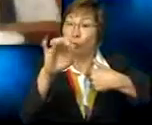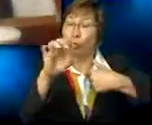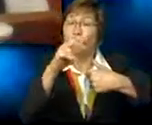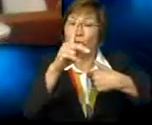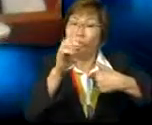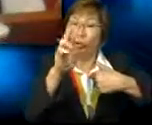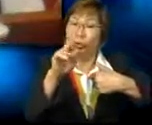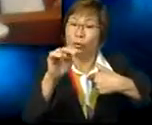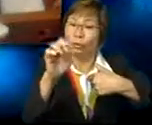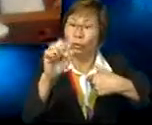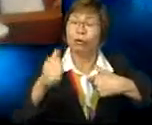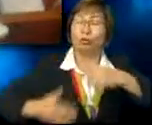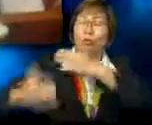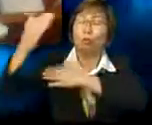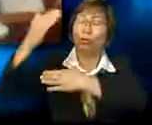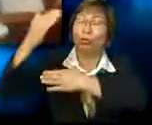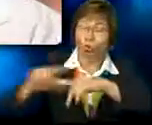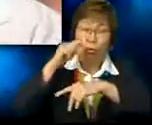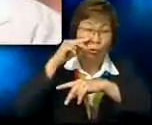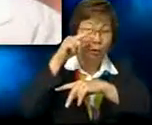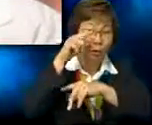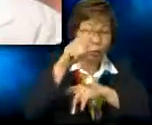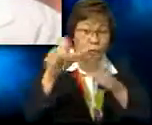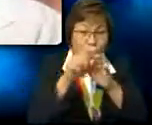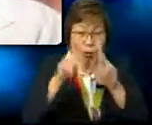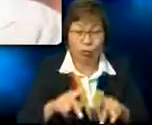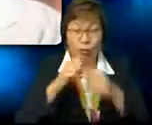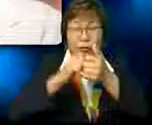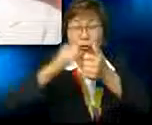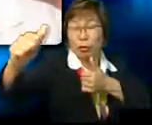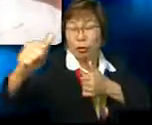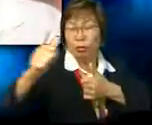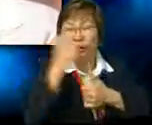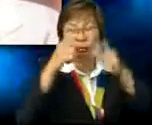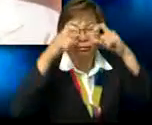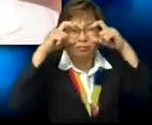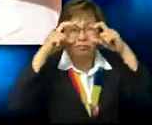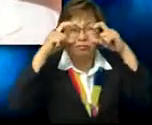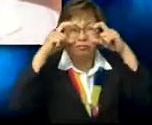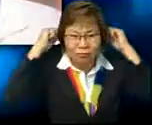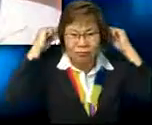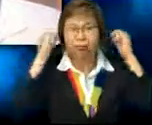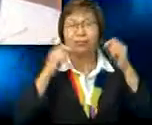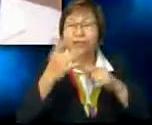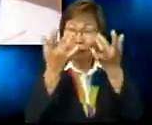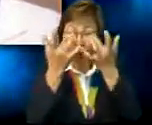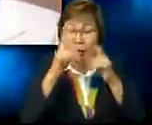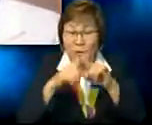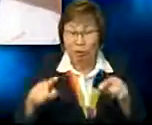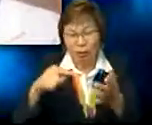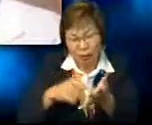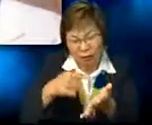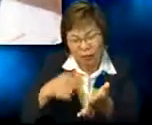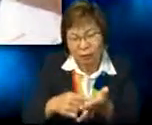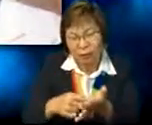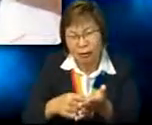dulu kala banyak orang pakai kanta lekap untuk melihat, di mana seorang yang rabun jauh tidak ingin memakai kacamata akan memakai kanta lekap. Tetapi